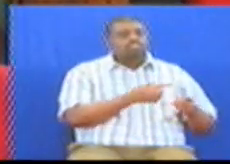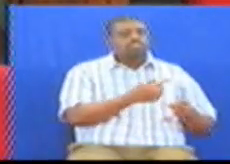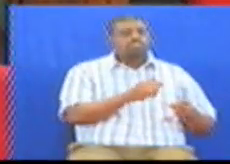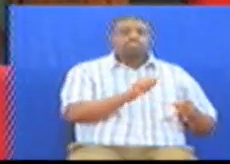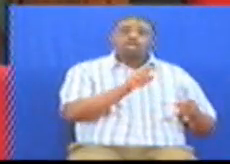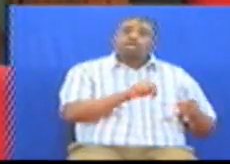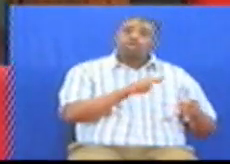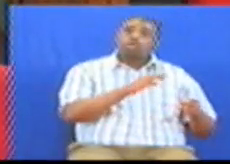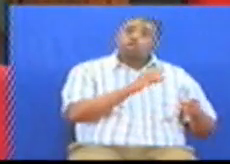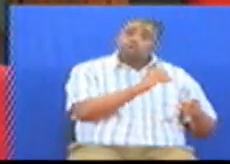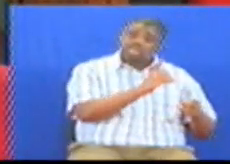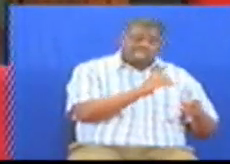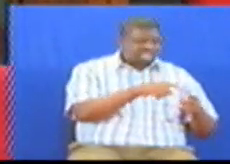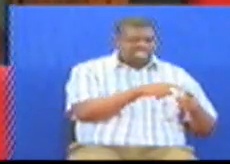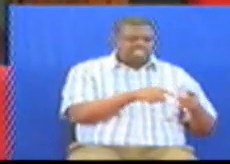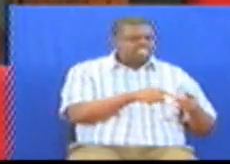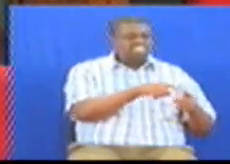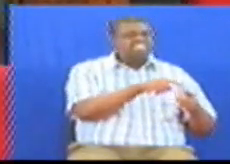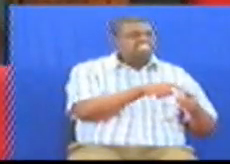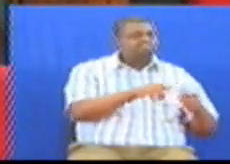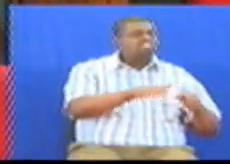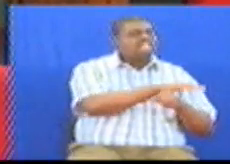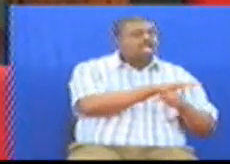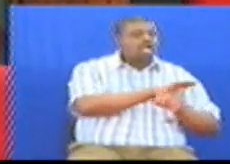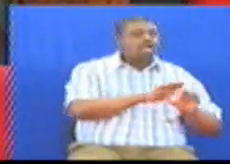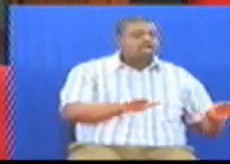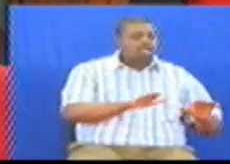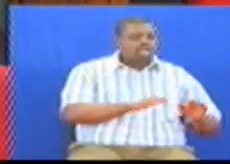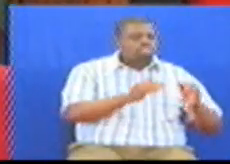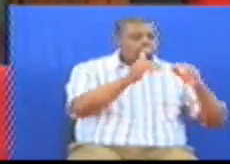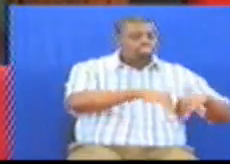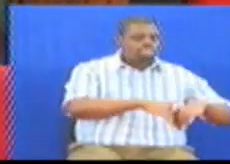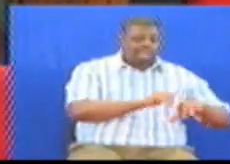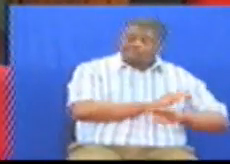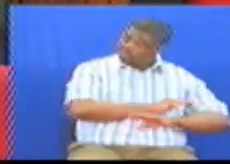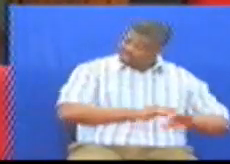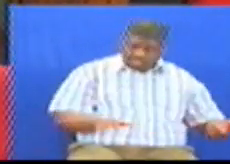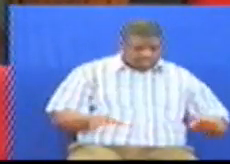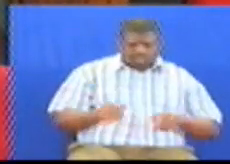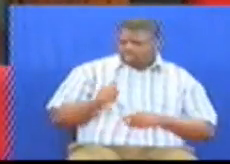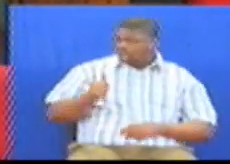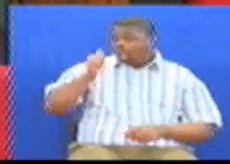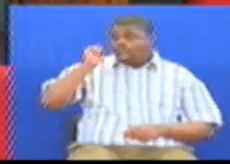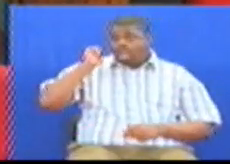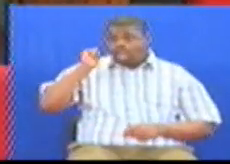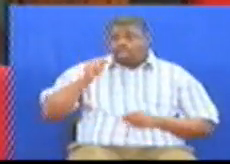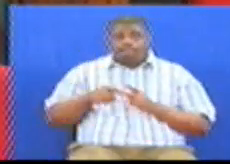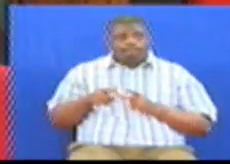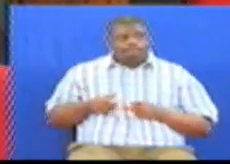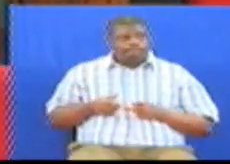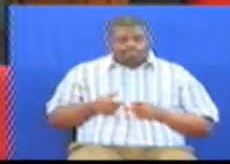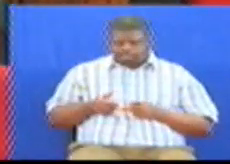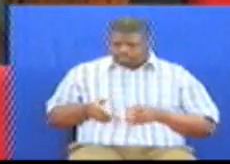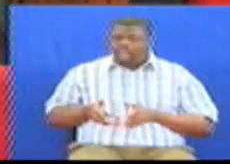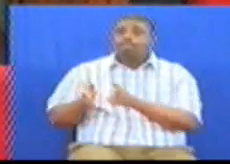kwenda Ngamu, hiyo ilishajaa maji, imekatika kabisa. Jana barabara nyingine